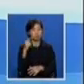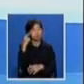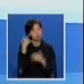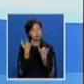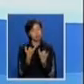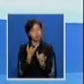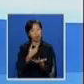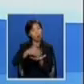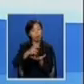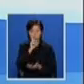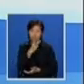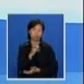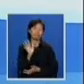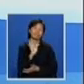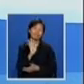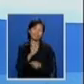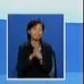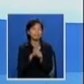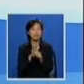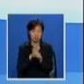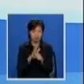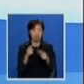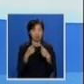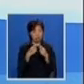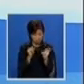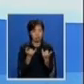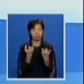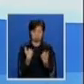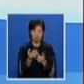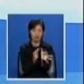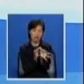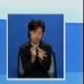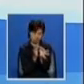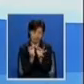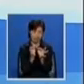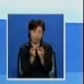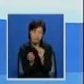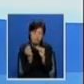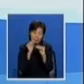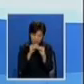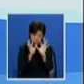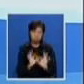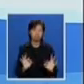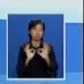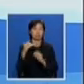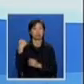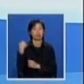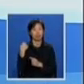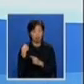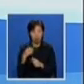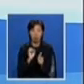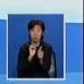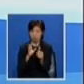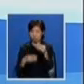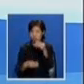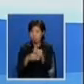ประเด็นต่างๆมากมายนักแต่ก็คงจำเป็นที่จะต้องอธิบายบางสิ่งบางอย่างเพิ่มเติมรวมถึงบอกกับพี่น้องประชาชน